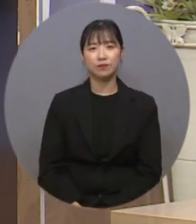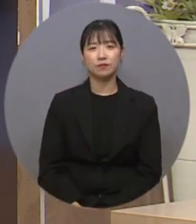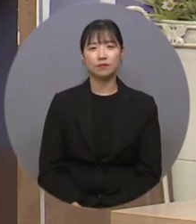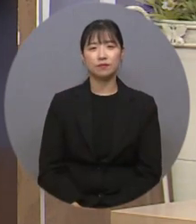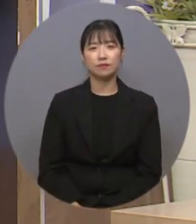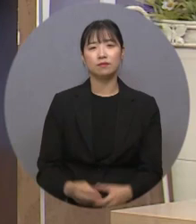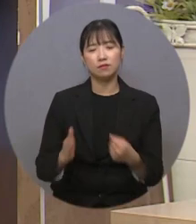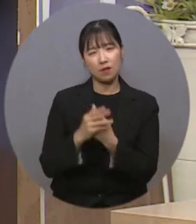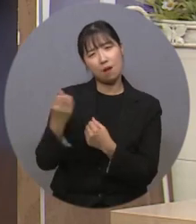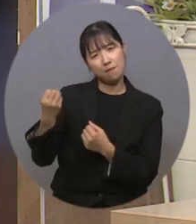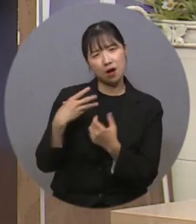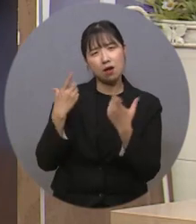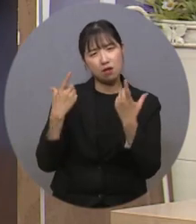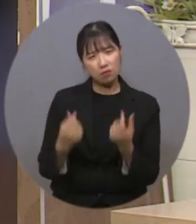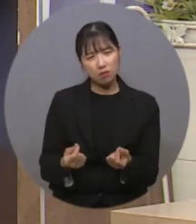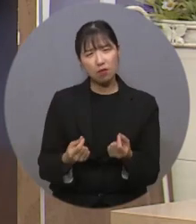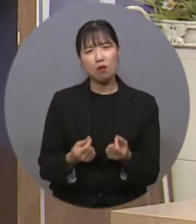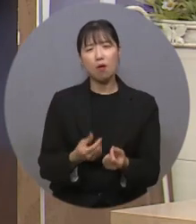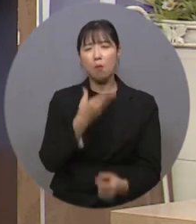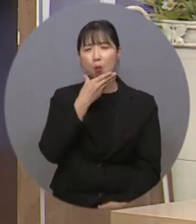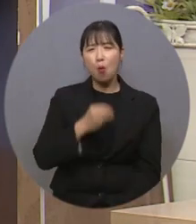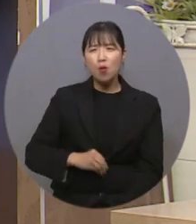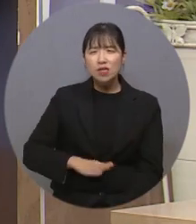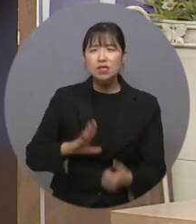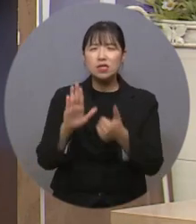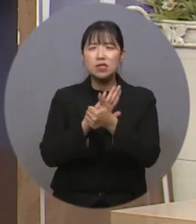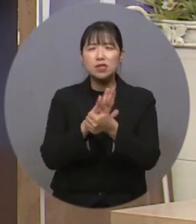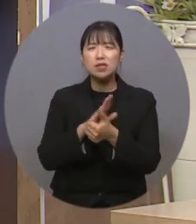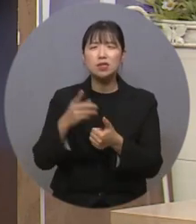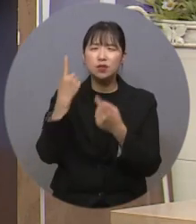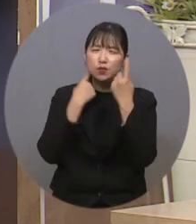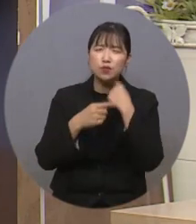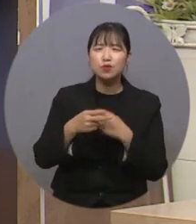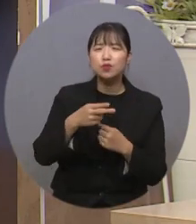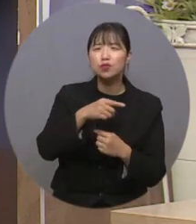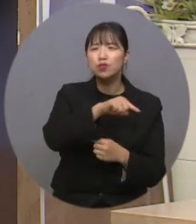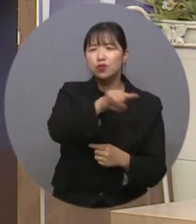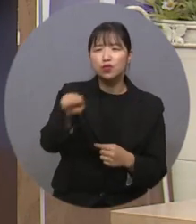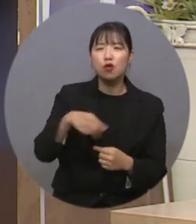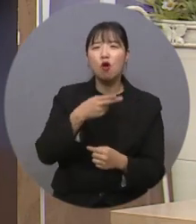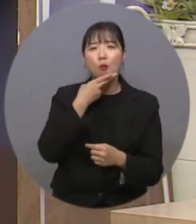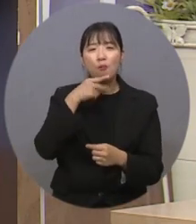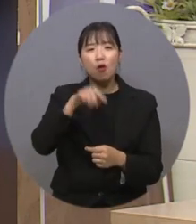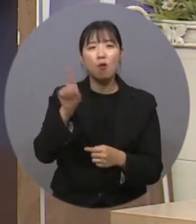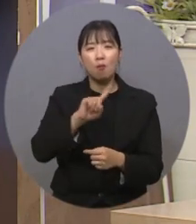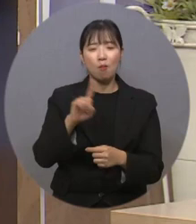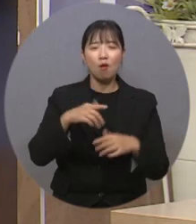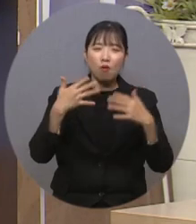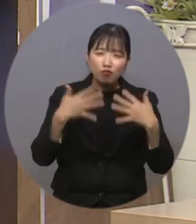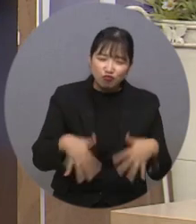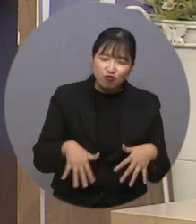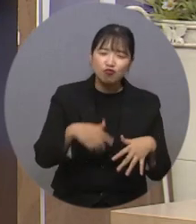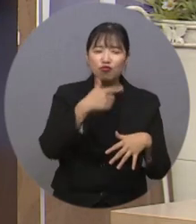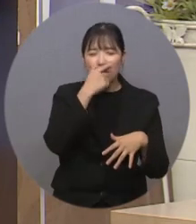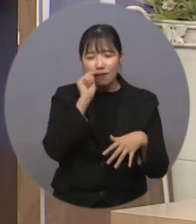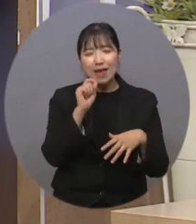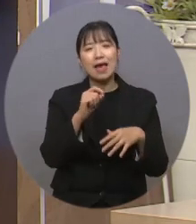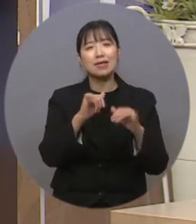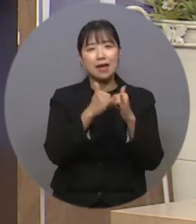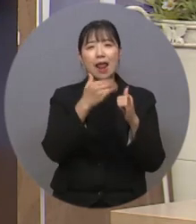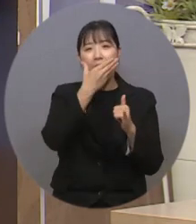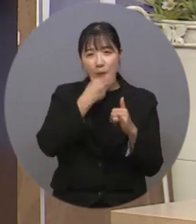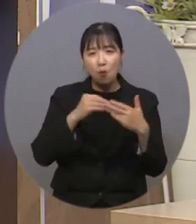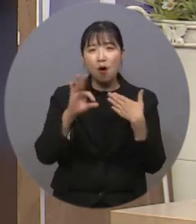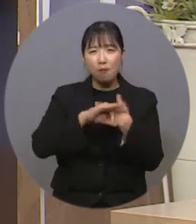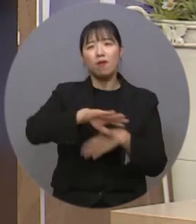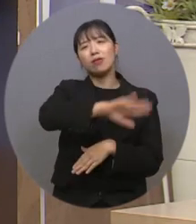그러니까 말씀하신 것처럼 이 복지의 사각지대가 없는 나라라는 것은 취약계층이 행복하면 사실 누구나 다 행복한